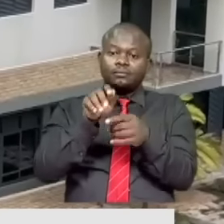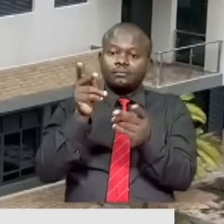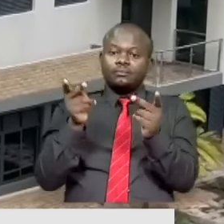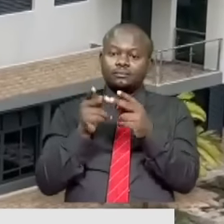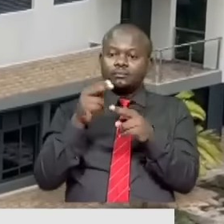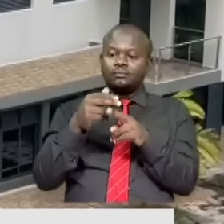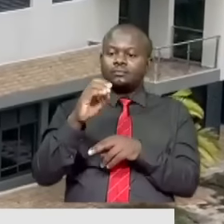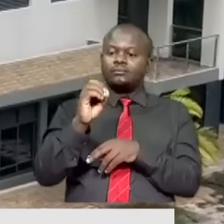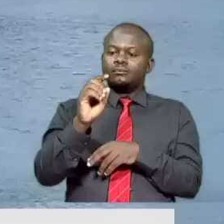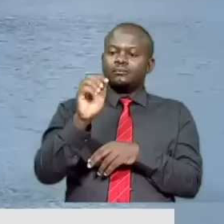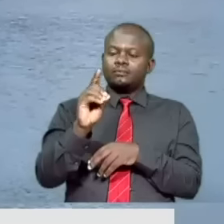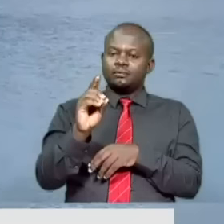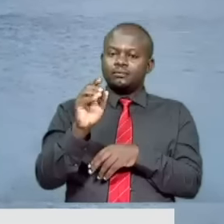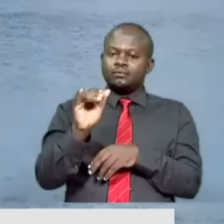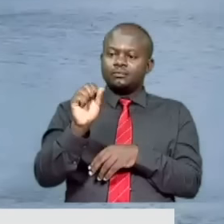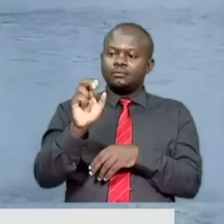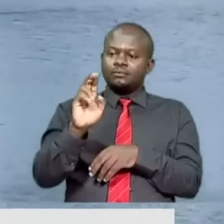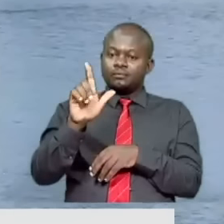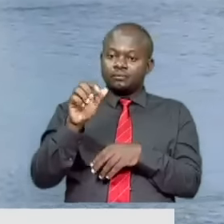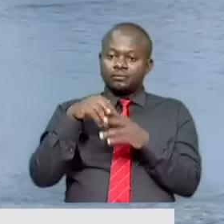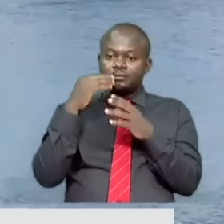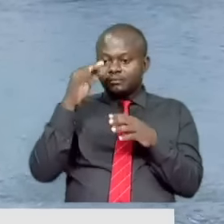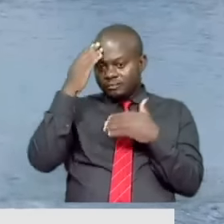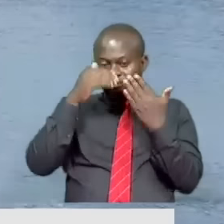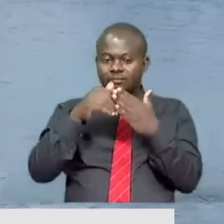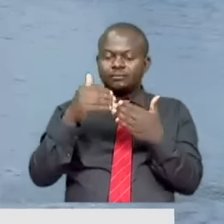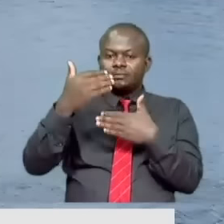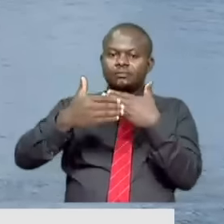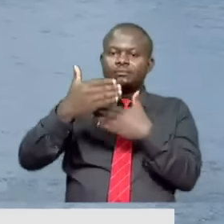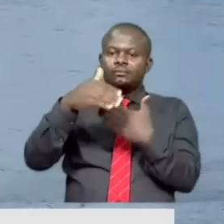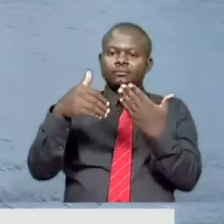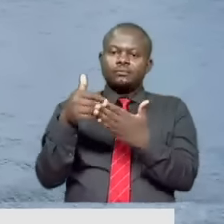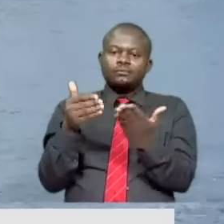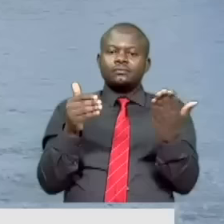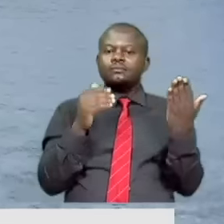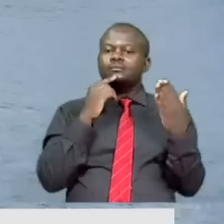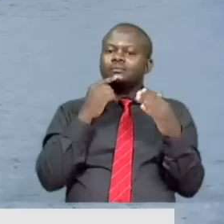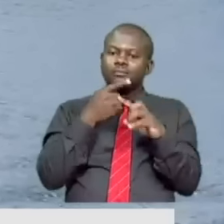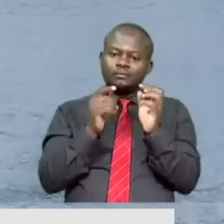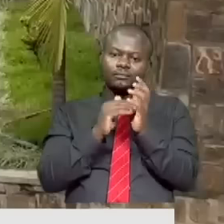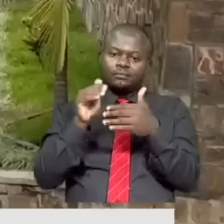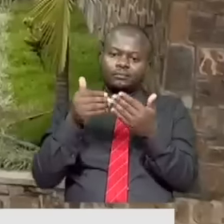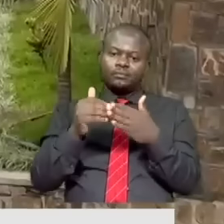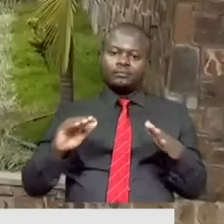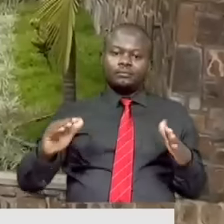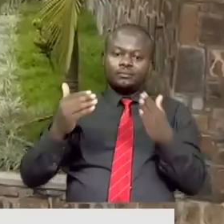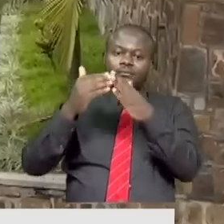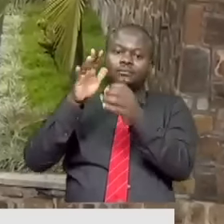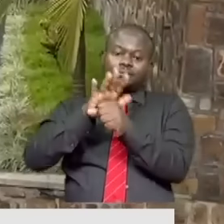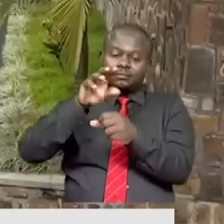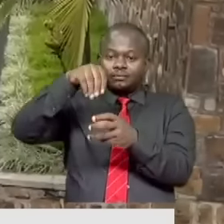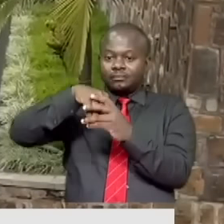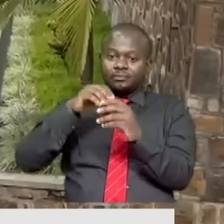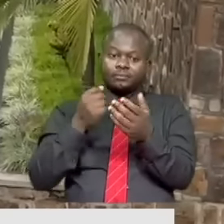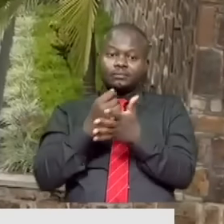Côte d'Azur ko mu Bufaransa, kubera ukuntu hose uteretse ku nkombe z'amazi y'ikiyaga cya Kivu ndetse n'imisozi myinshi urimo,